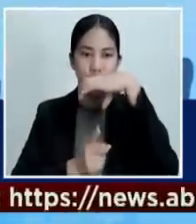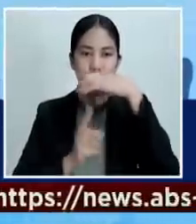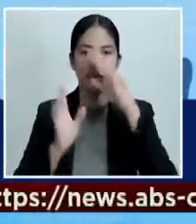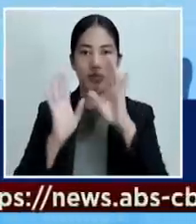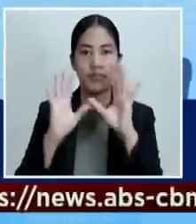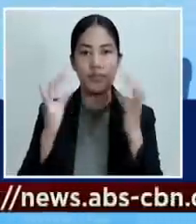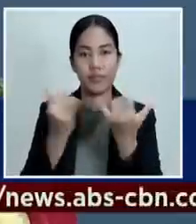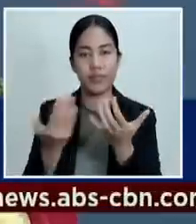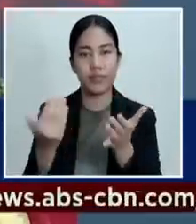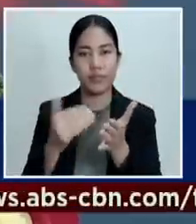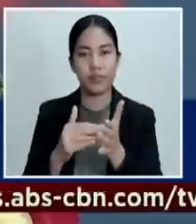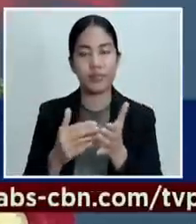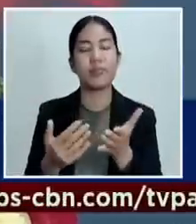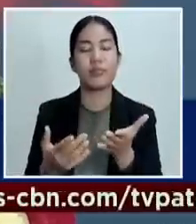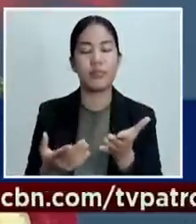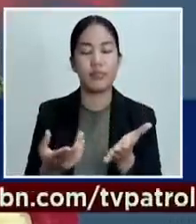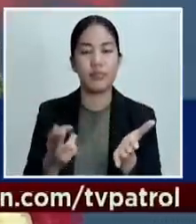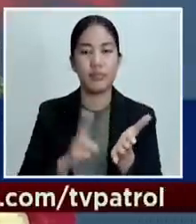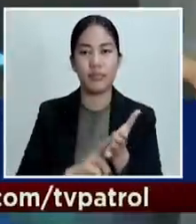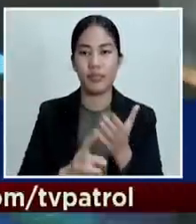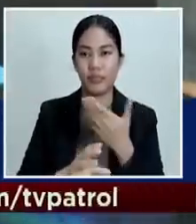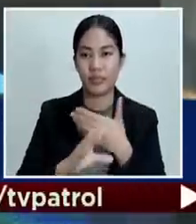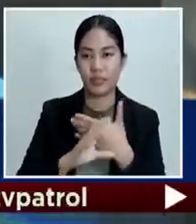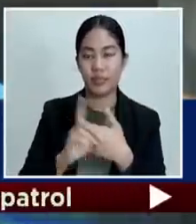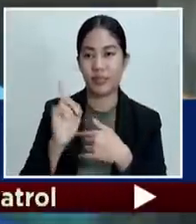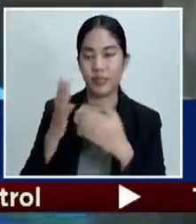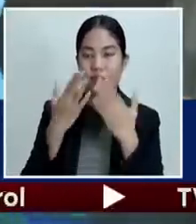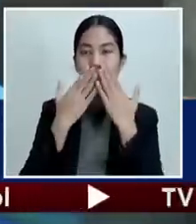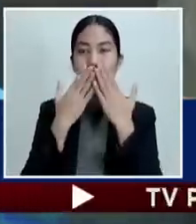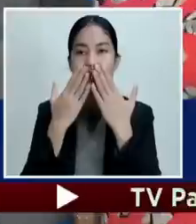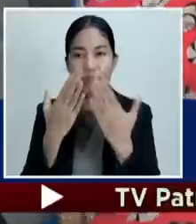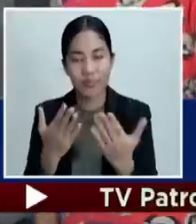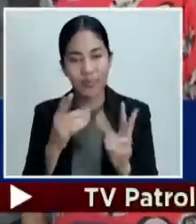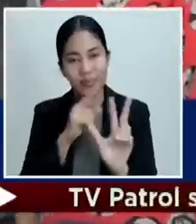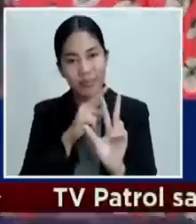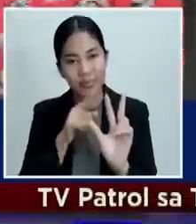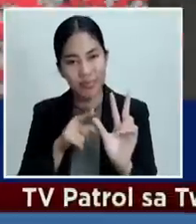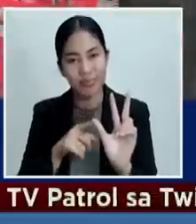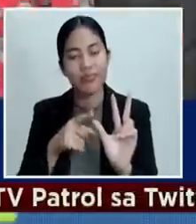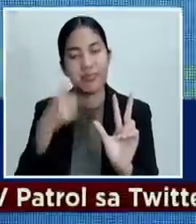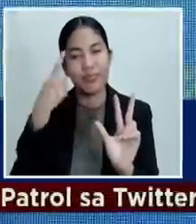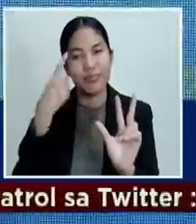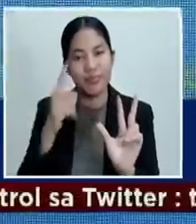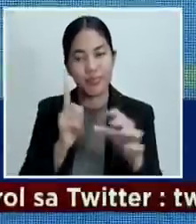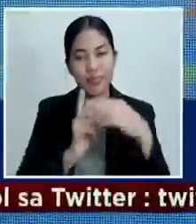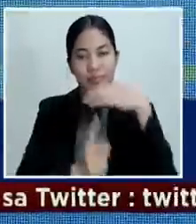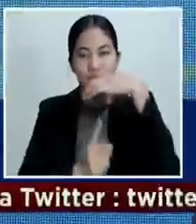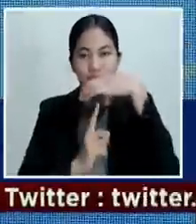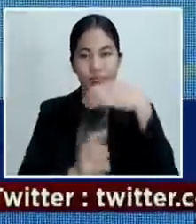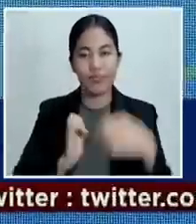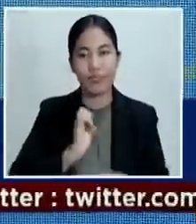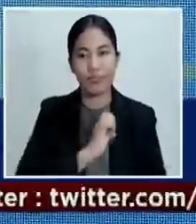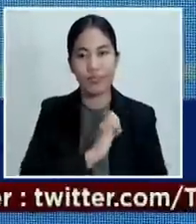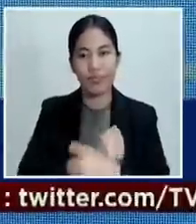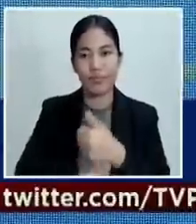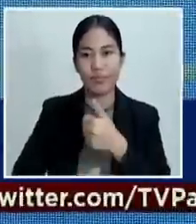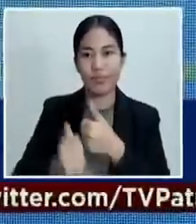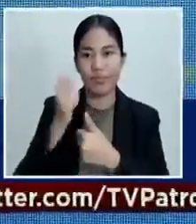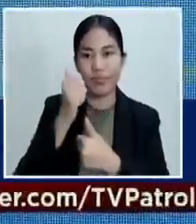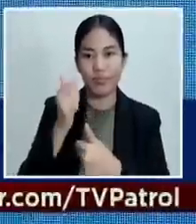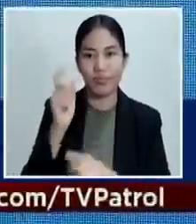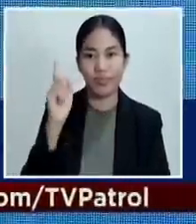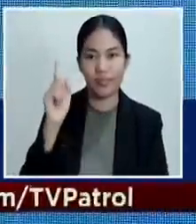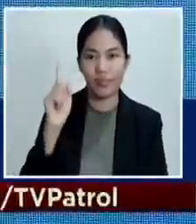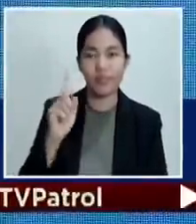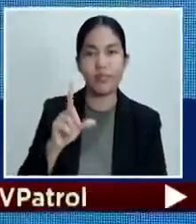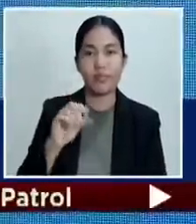ng kontrata. Lubos na nagpasalamat ang tatlo sa ABS-CBN executives na sina ABS-CBN Chairman Mark